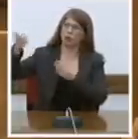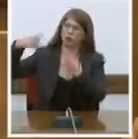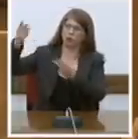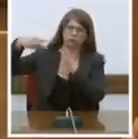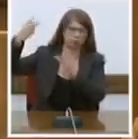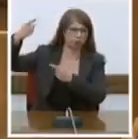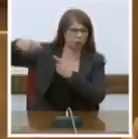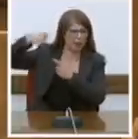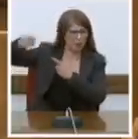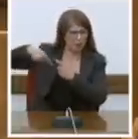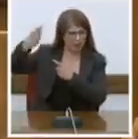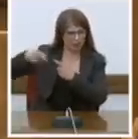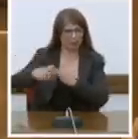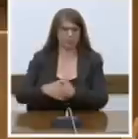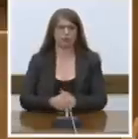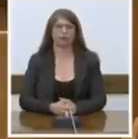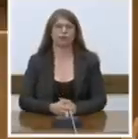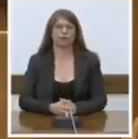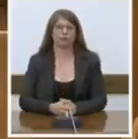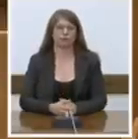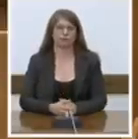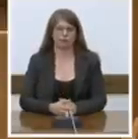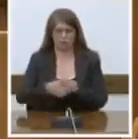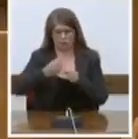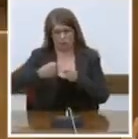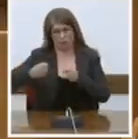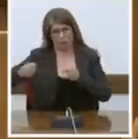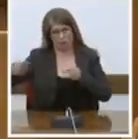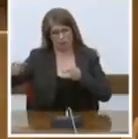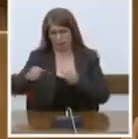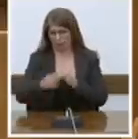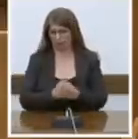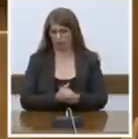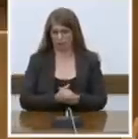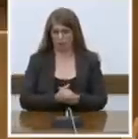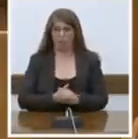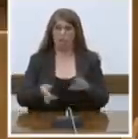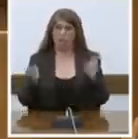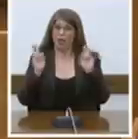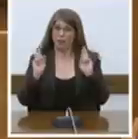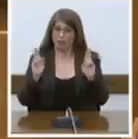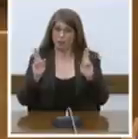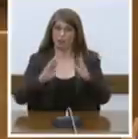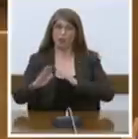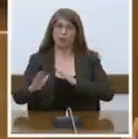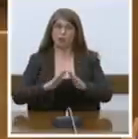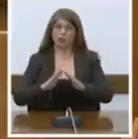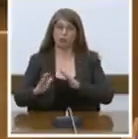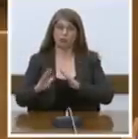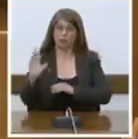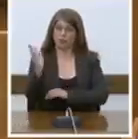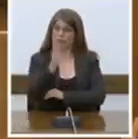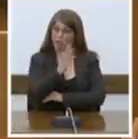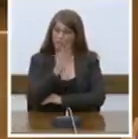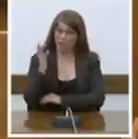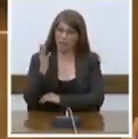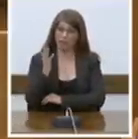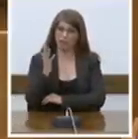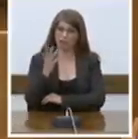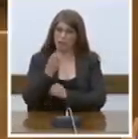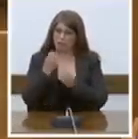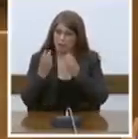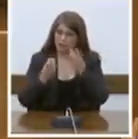Ελπίζω επίσης αυτό να σημαίνει ότι θα προστατεύσουμε την χλωρίδα και την πανίδα, το